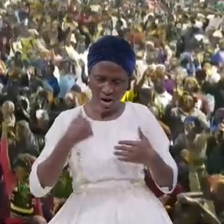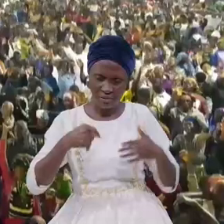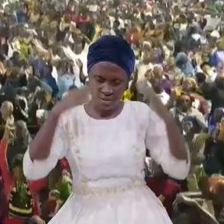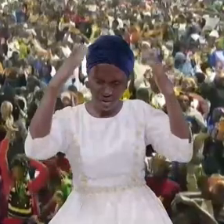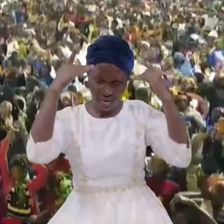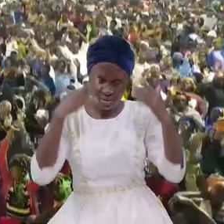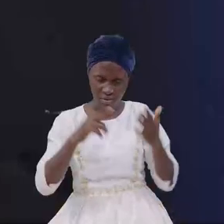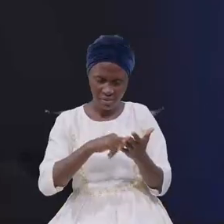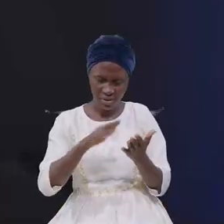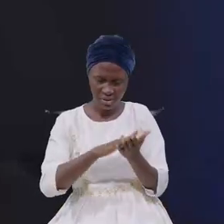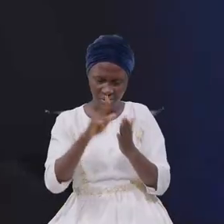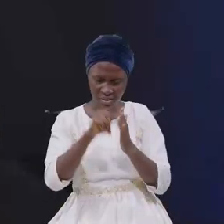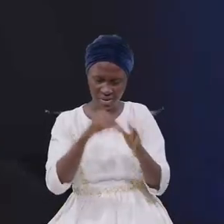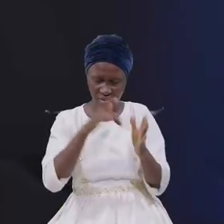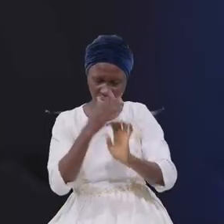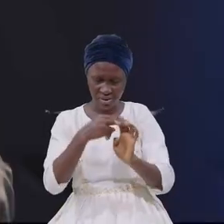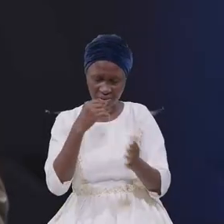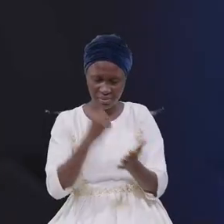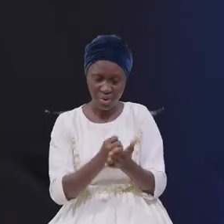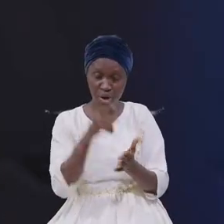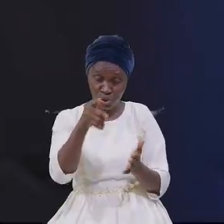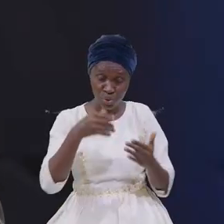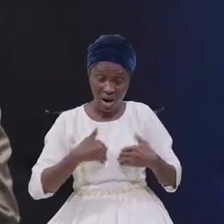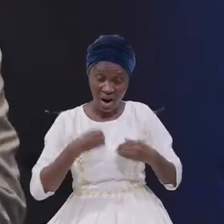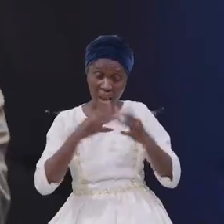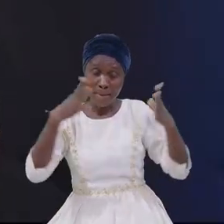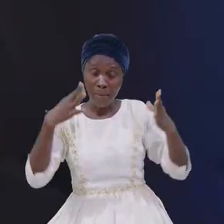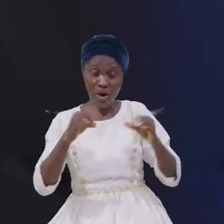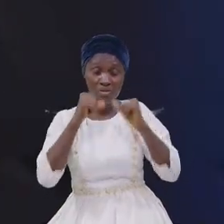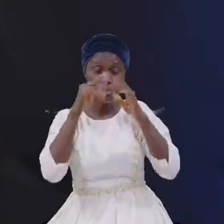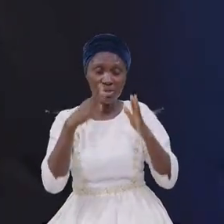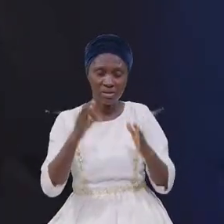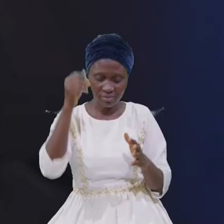la pluie de justice. Vous avez l'abondance de la bénédiction de Dieu.